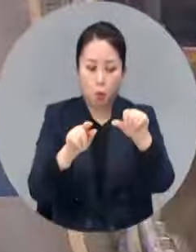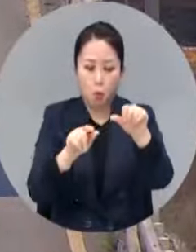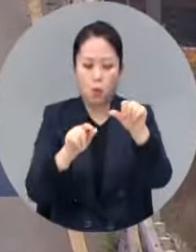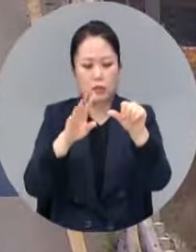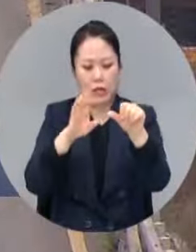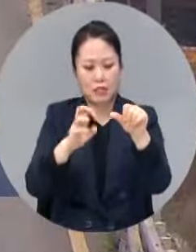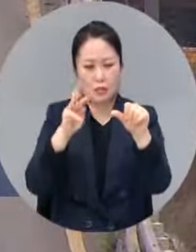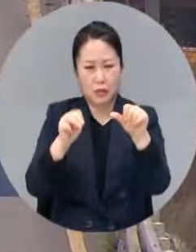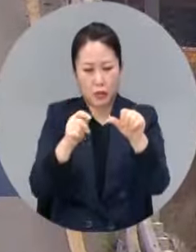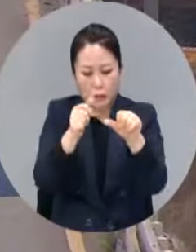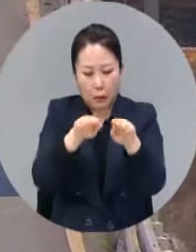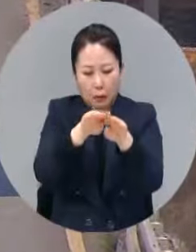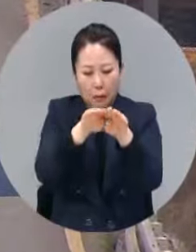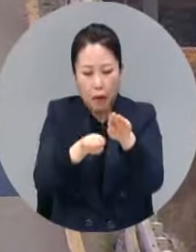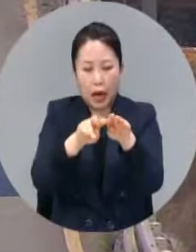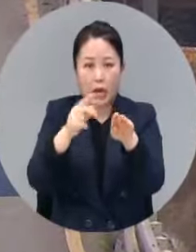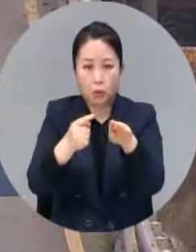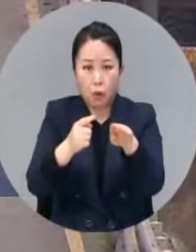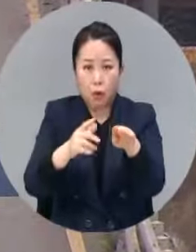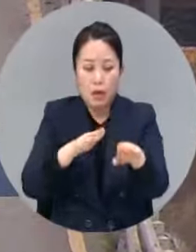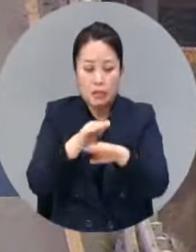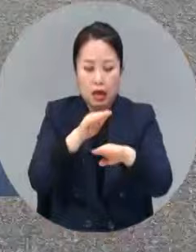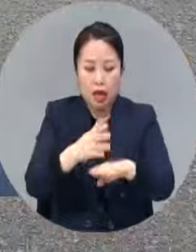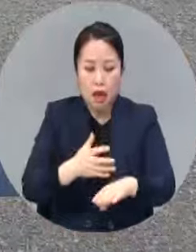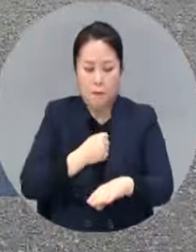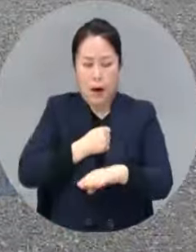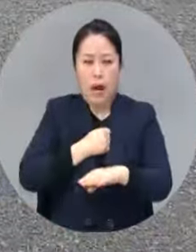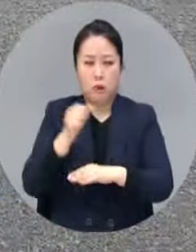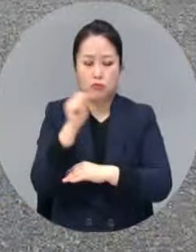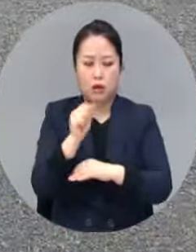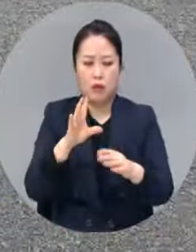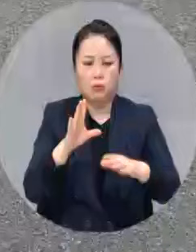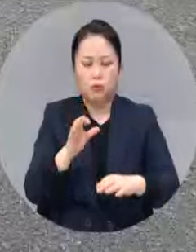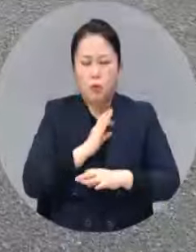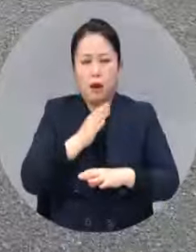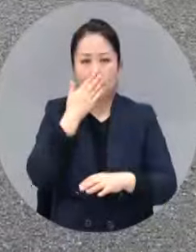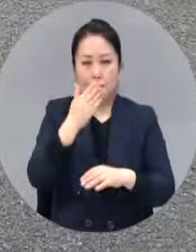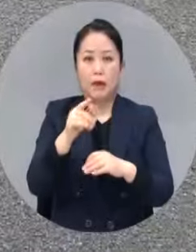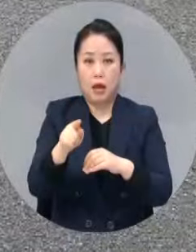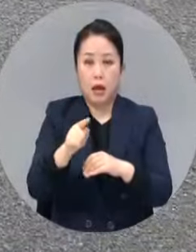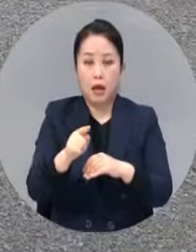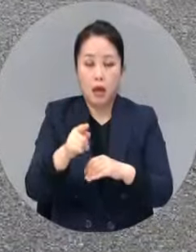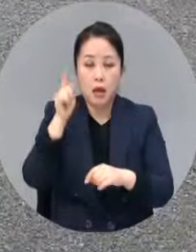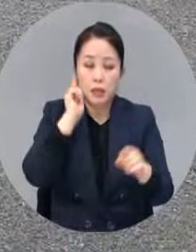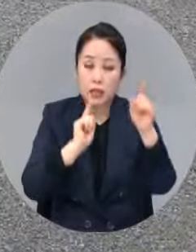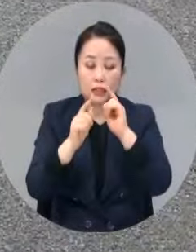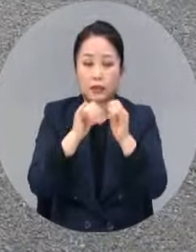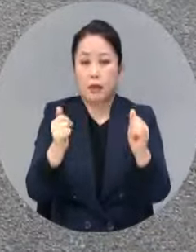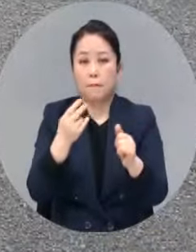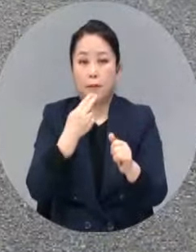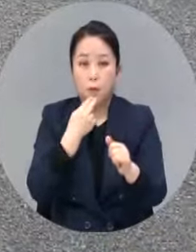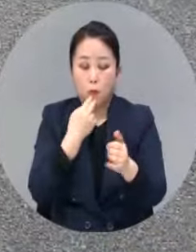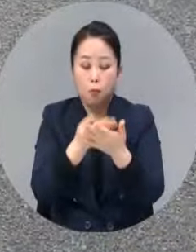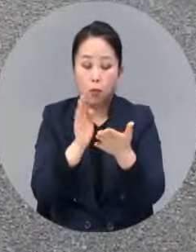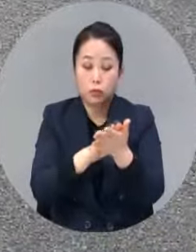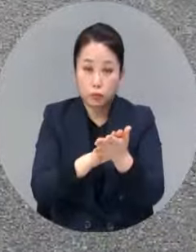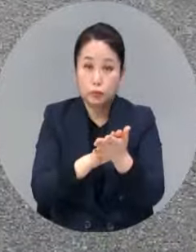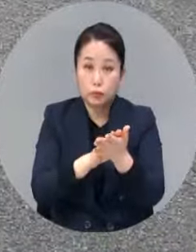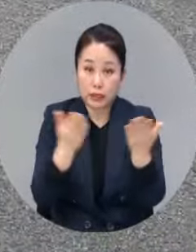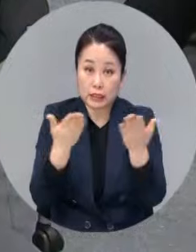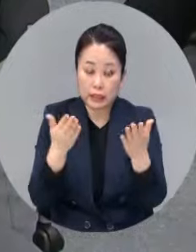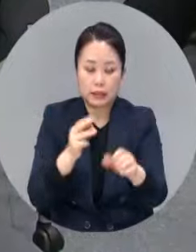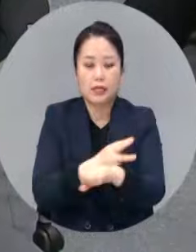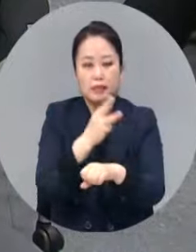가할 수가 있고 운전할 때 놀랄 수가 있기 때문에. 다행히 인명피해는 없었고 보수 작업은 3시간 만에